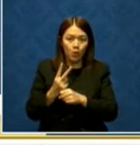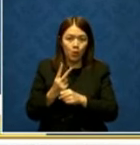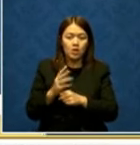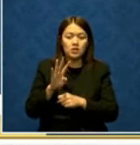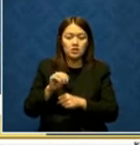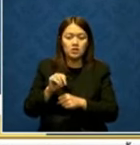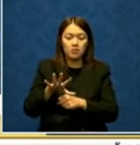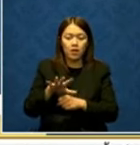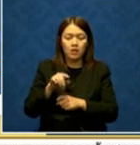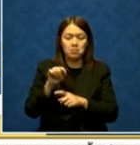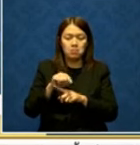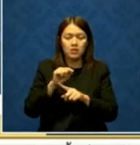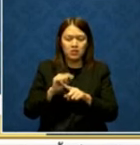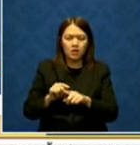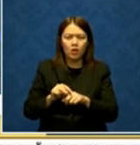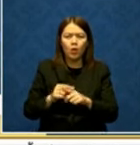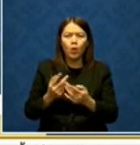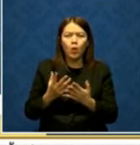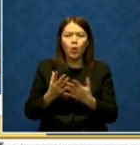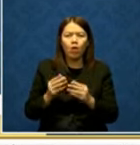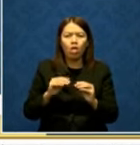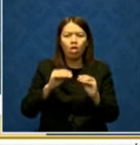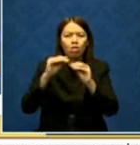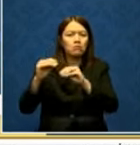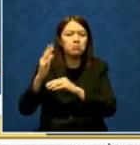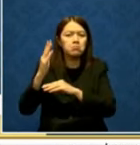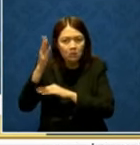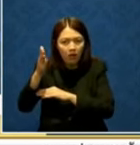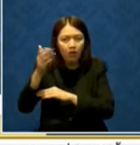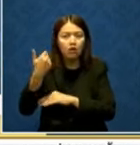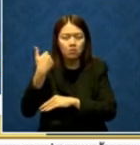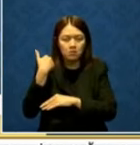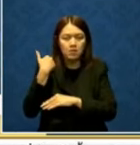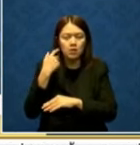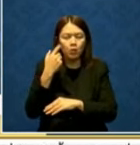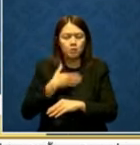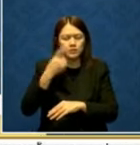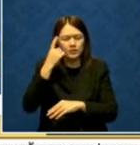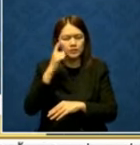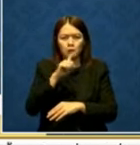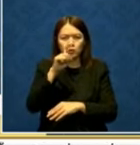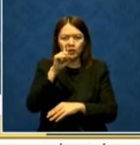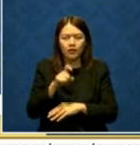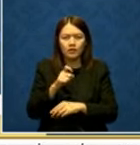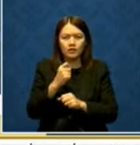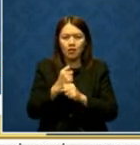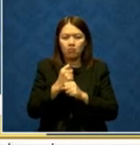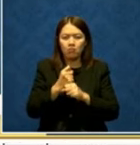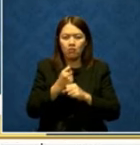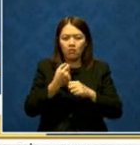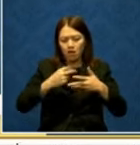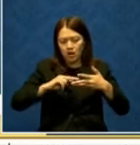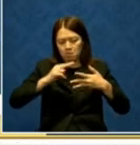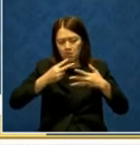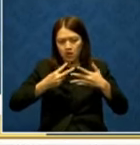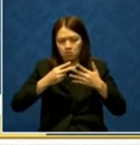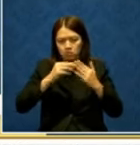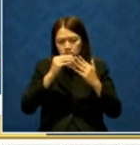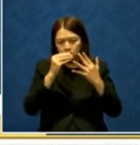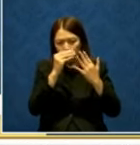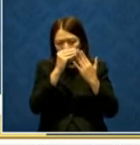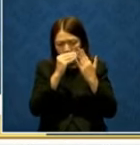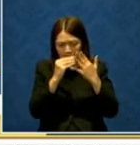45%จะถูกยกยอดนะครับไปดำเนินการในปีถัดไปผมมีข้อสงสัยนะครับว่าท่านได้ลำดับความสำคัญในการตรวจ